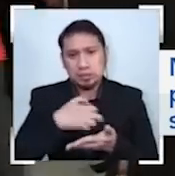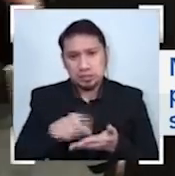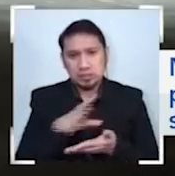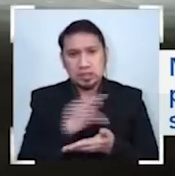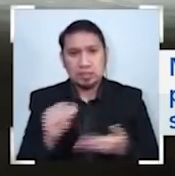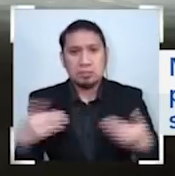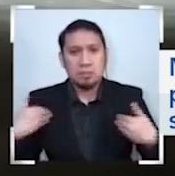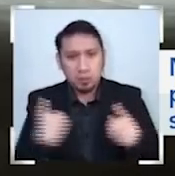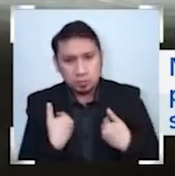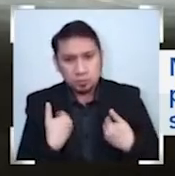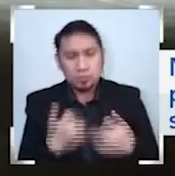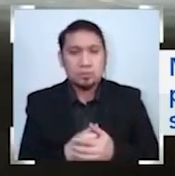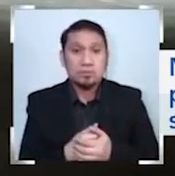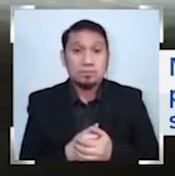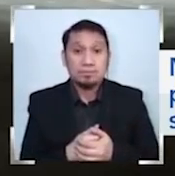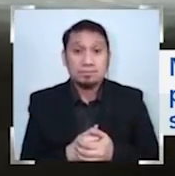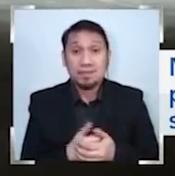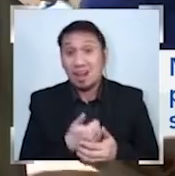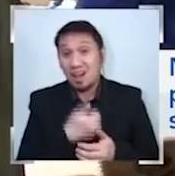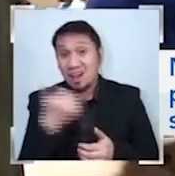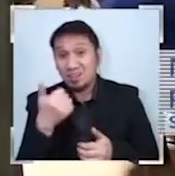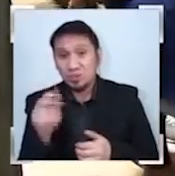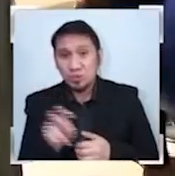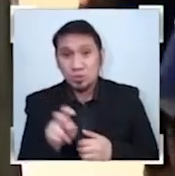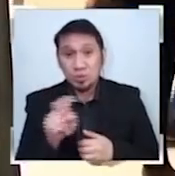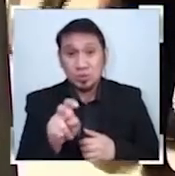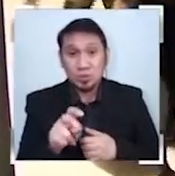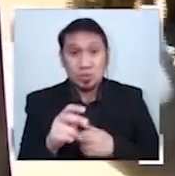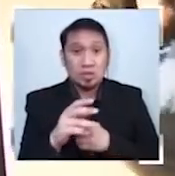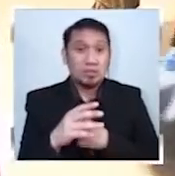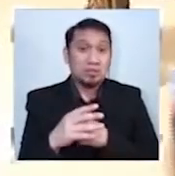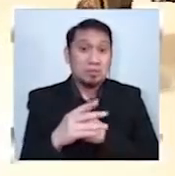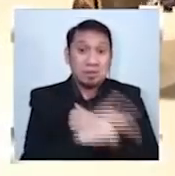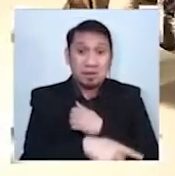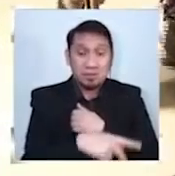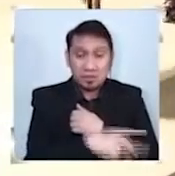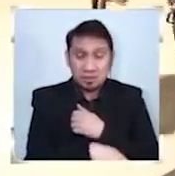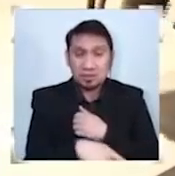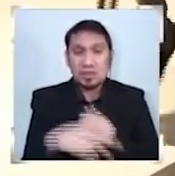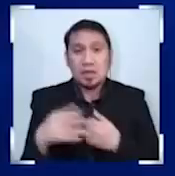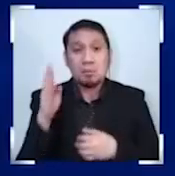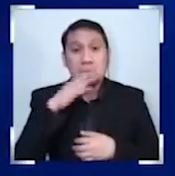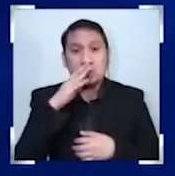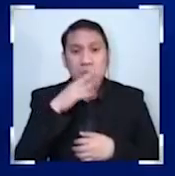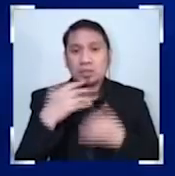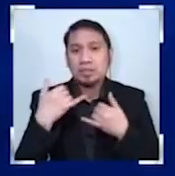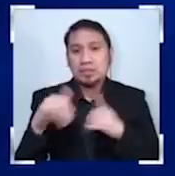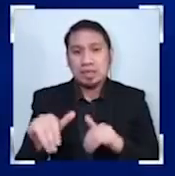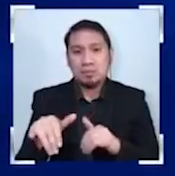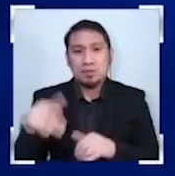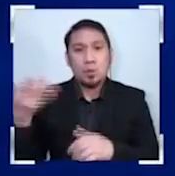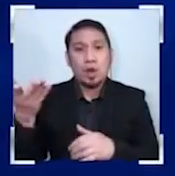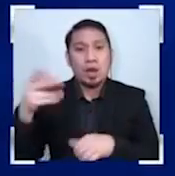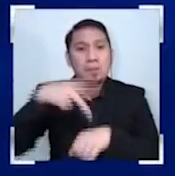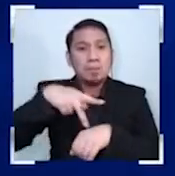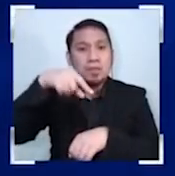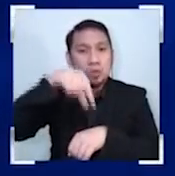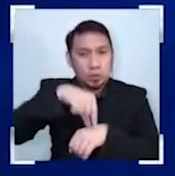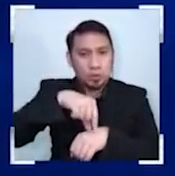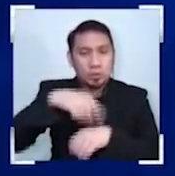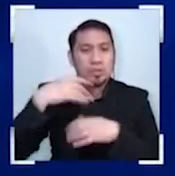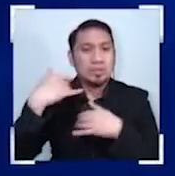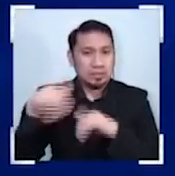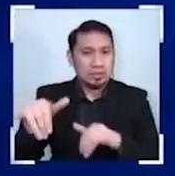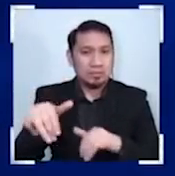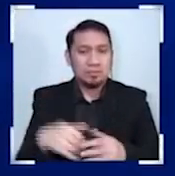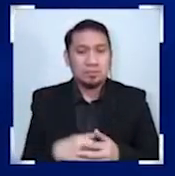biyahe naman sa ibang probinsya tulad sa Bicol, sa PITX pa rin ang terminal. That is a pre-COVID route na